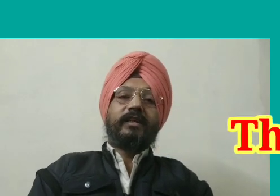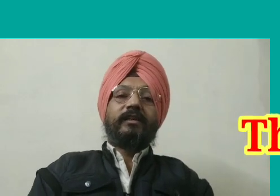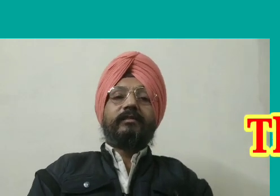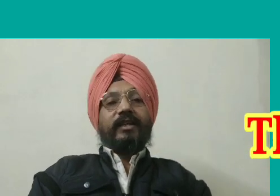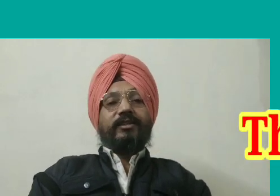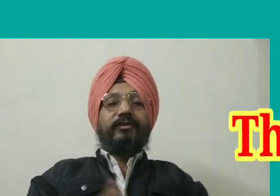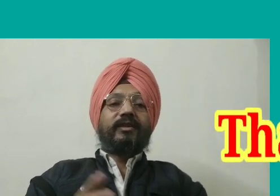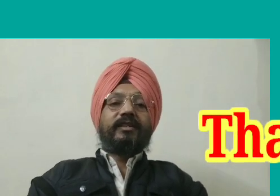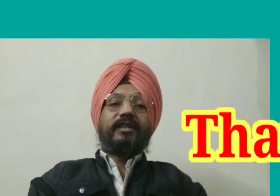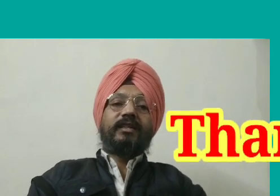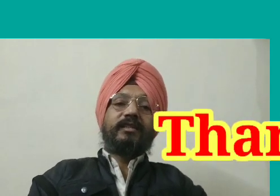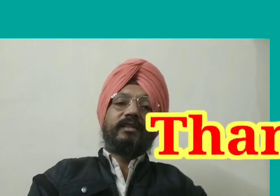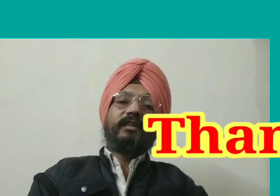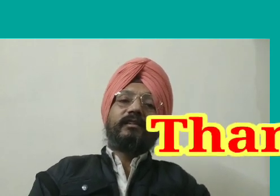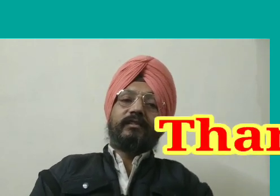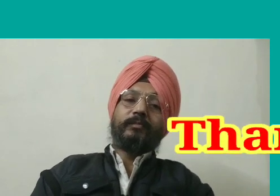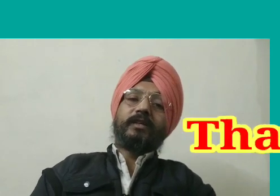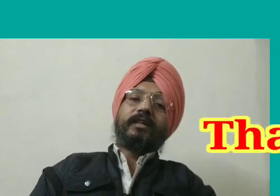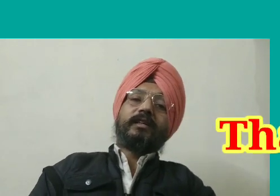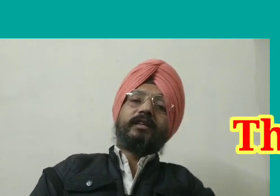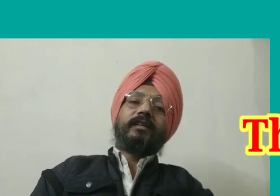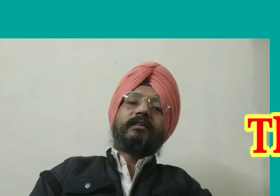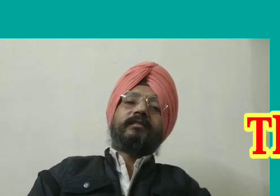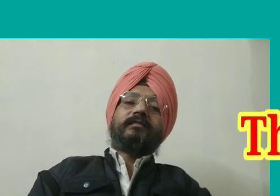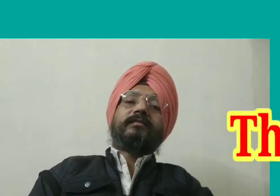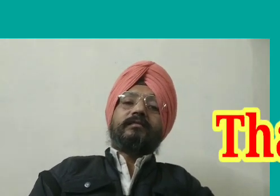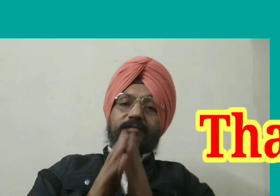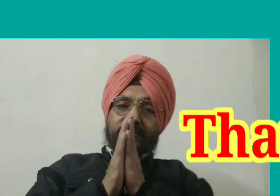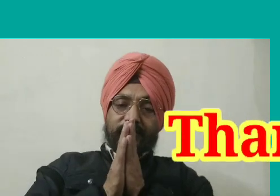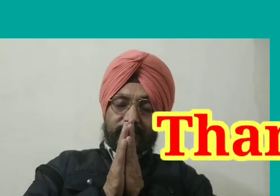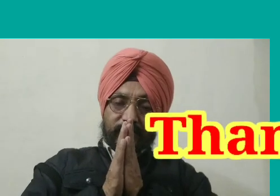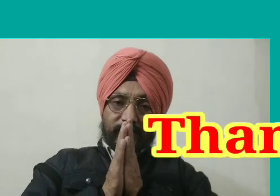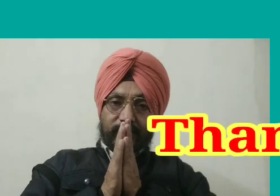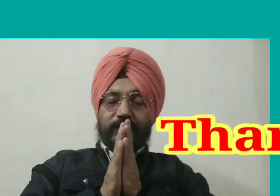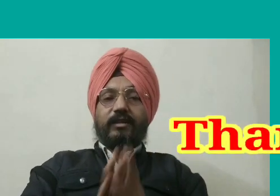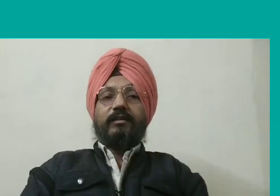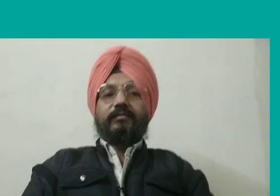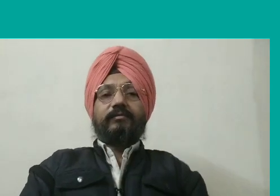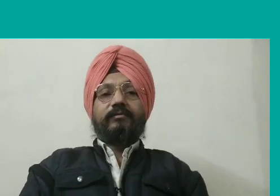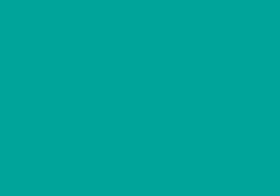पहले मिल सके नेक्स्ट वीडियो का इंतिजार कीजिए तब तक के लिए नमस्कार झालू